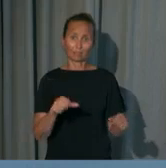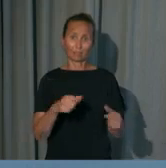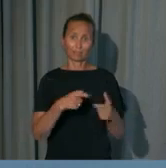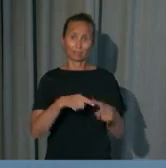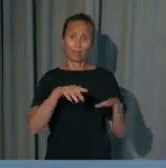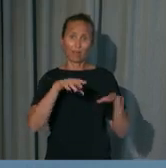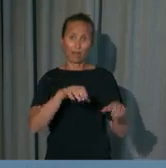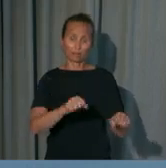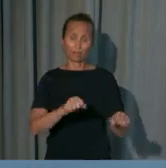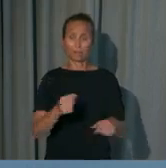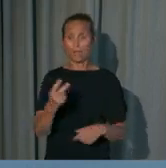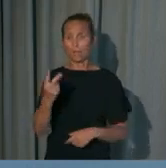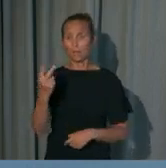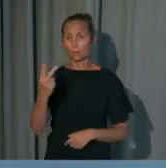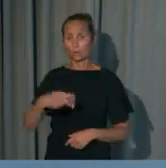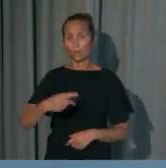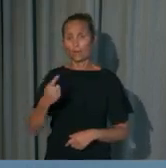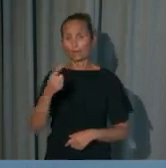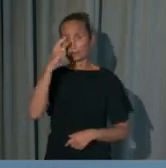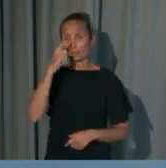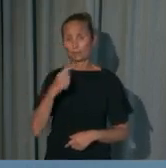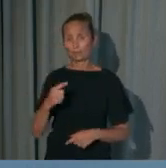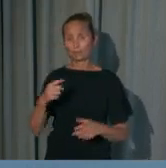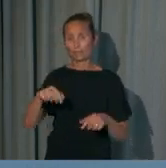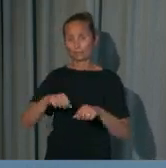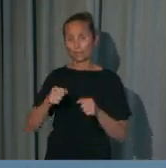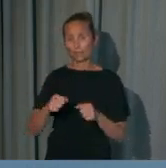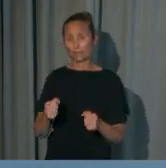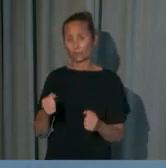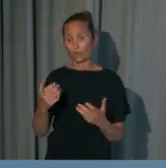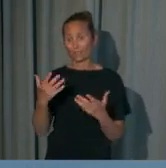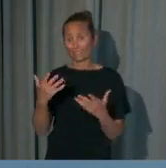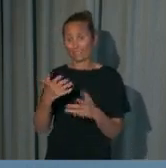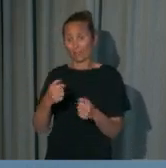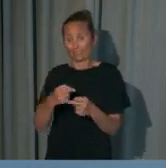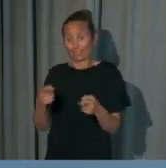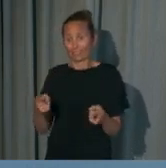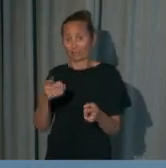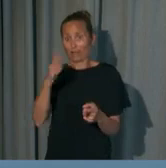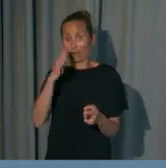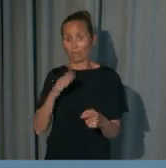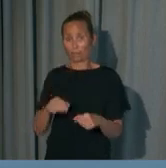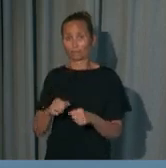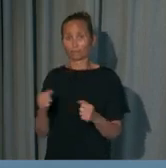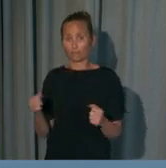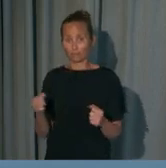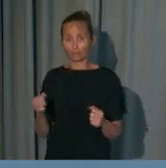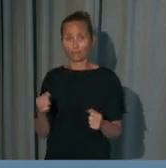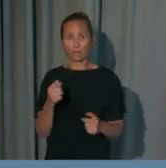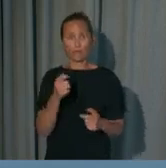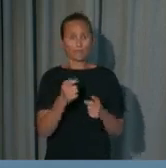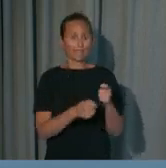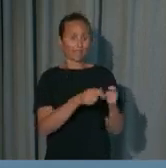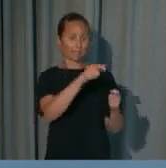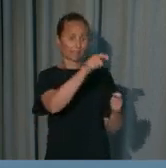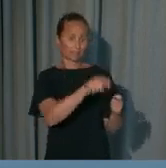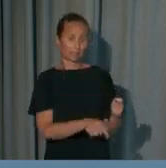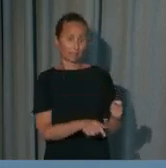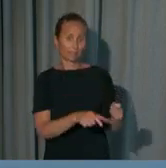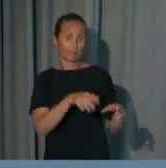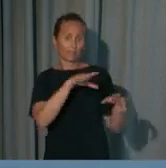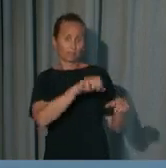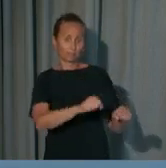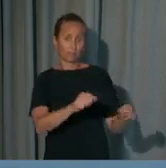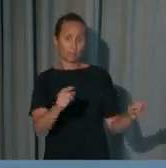angrepet. 21 mennesker er skadet, 10 av dem alvorlig. Gjerningsmannen ble pågrepet